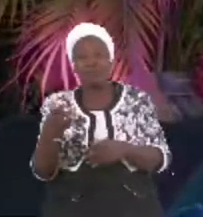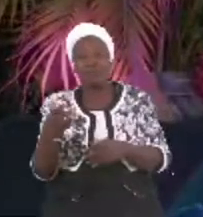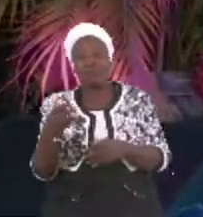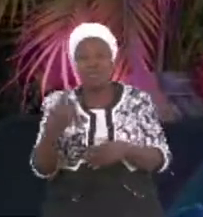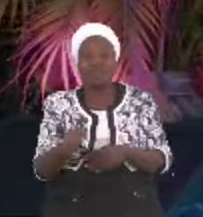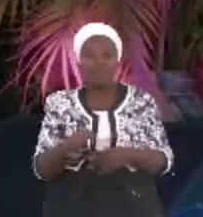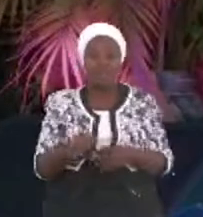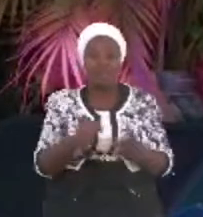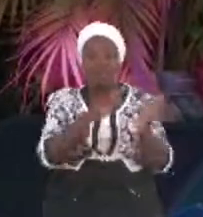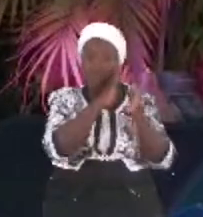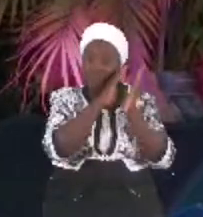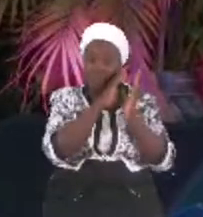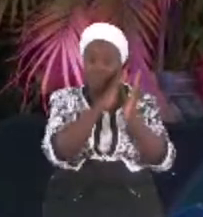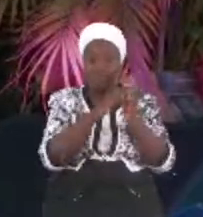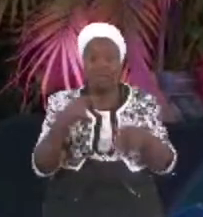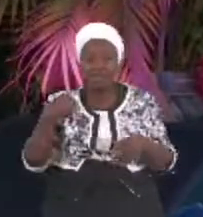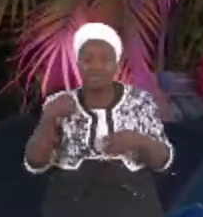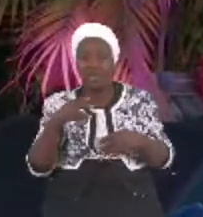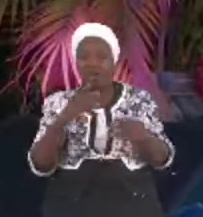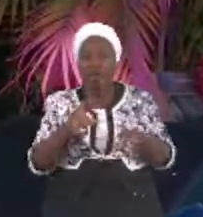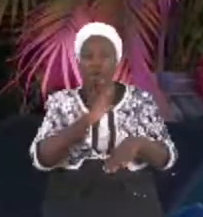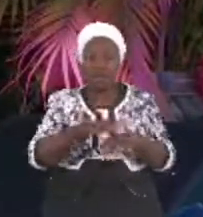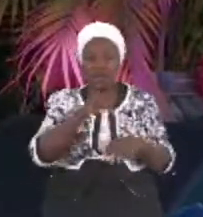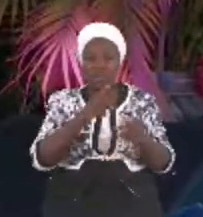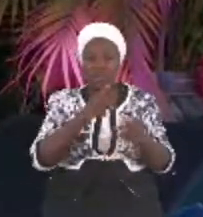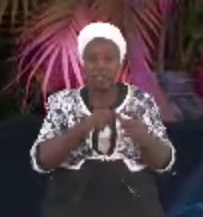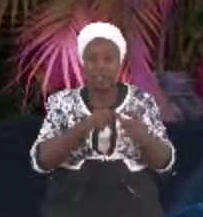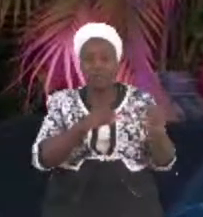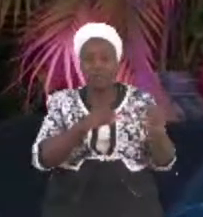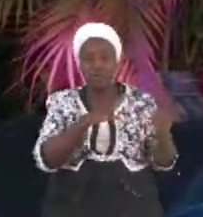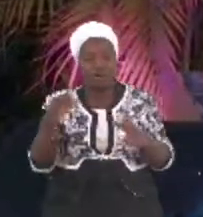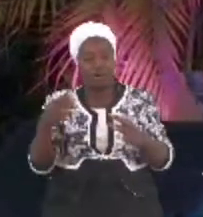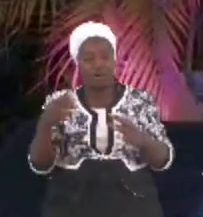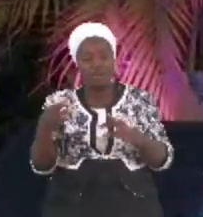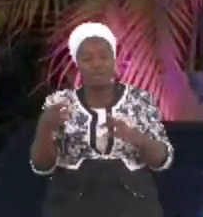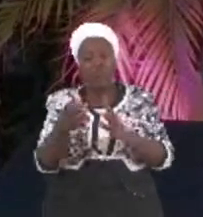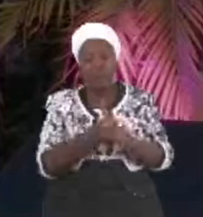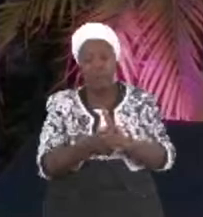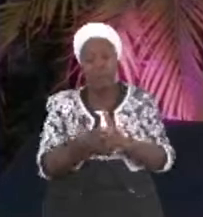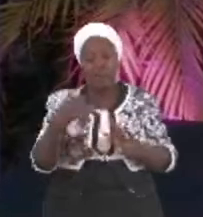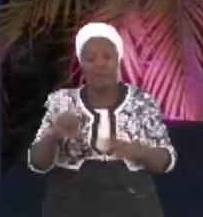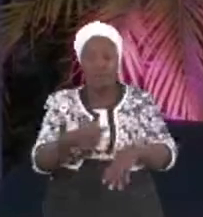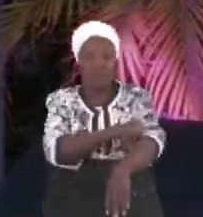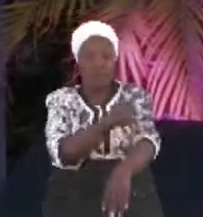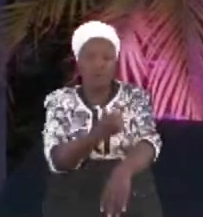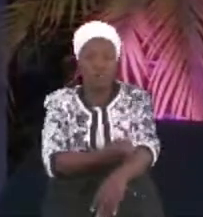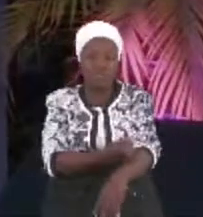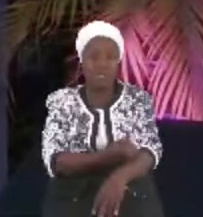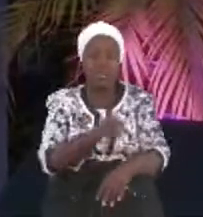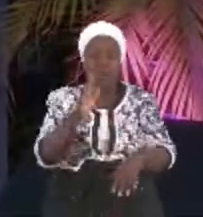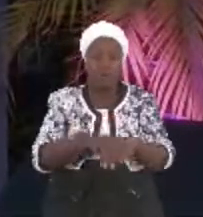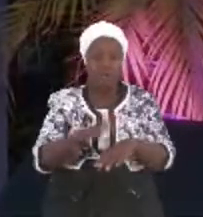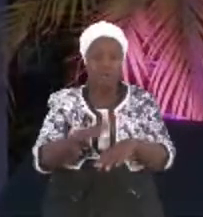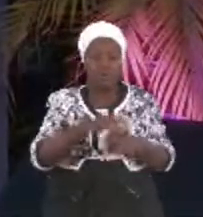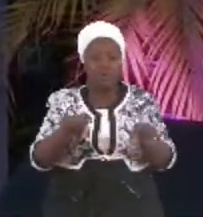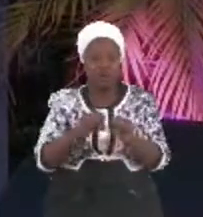l'enrevêtez, mettez-lui un anneau au doigt, d'autorité au doigt, et des souliers aux pieds.